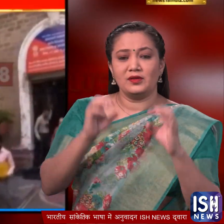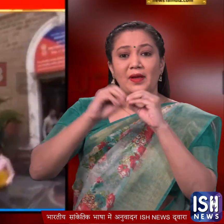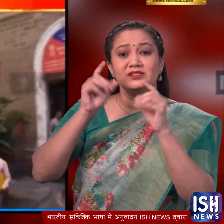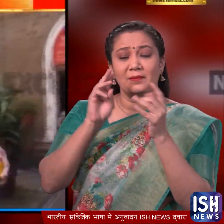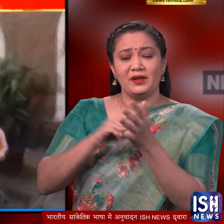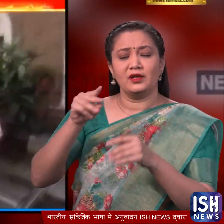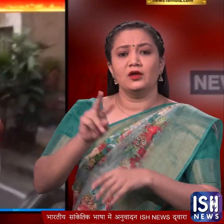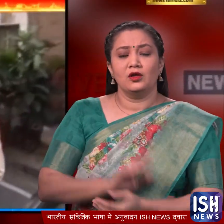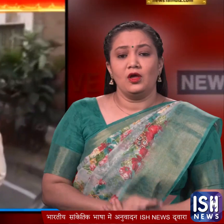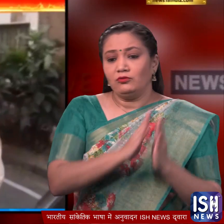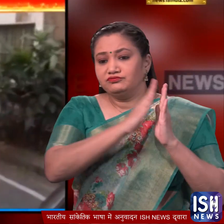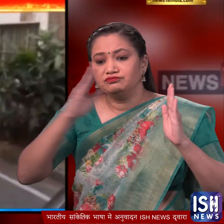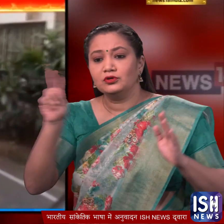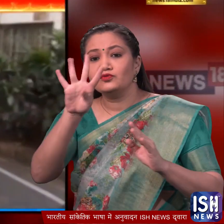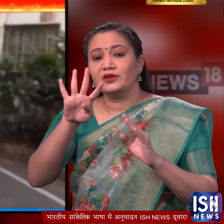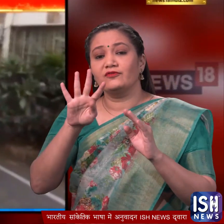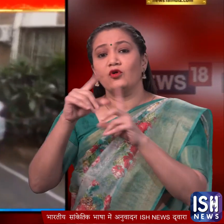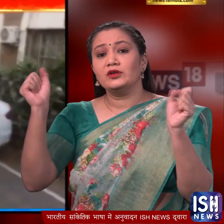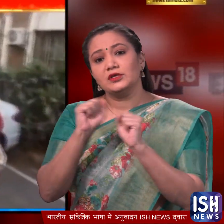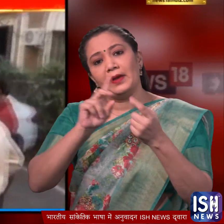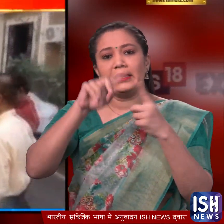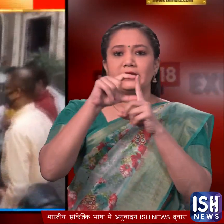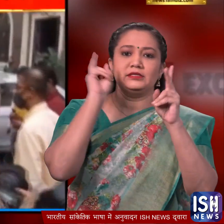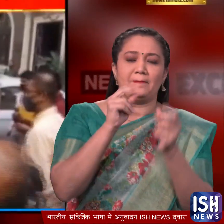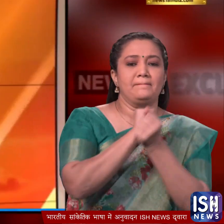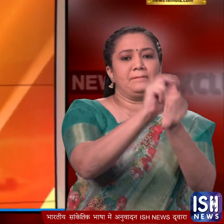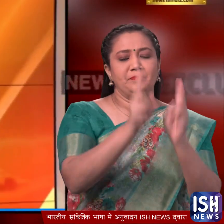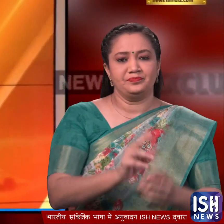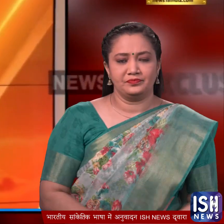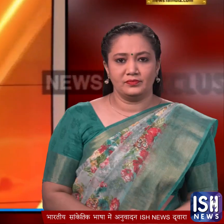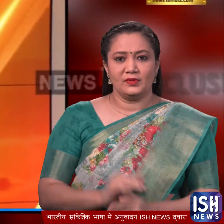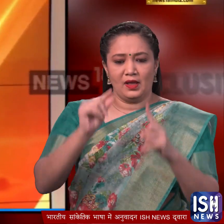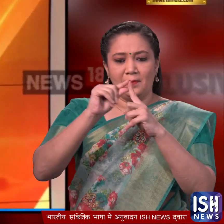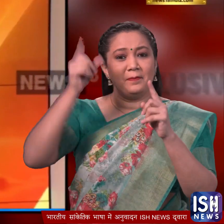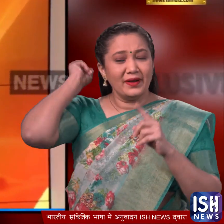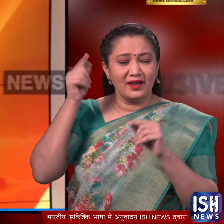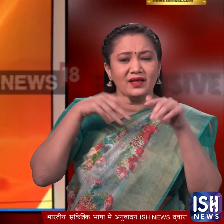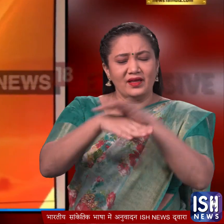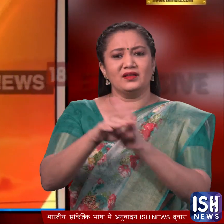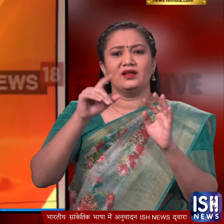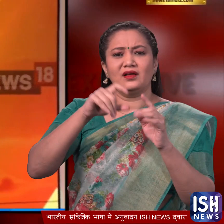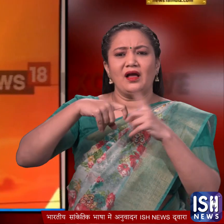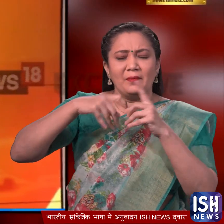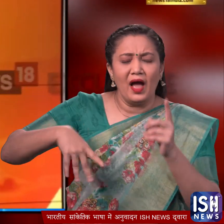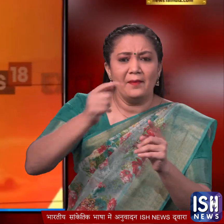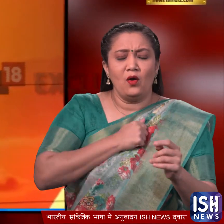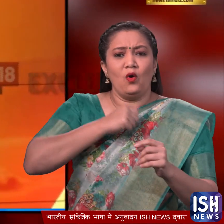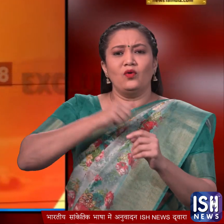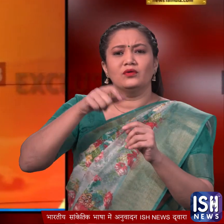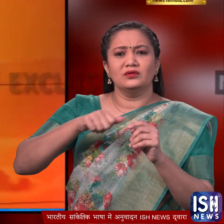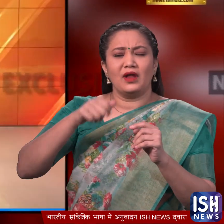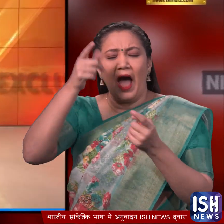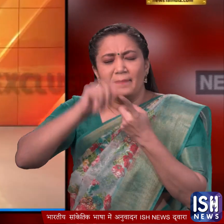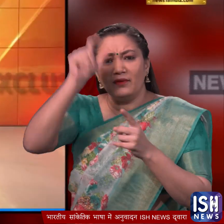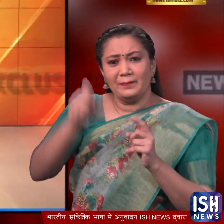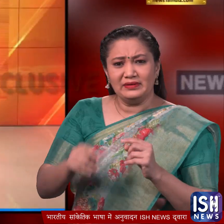बादशाह मलिक को 24 दिसंबर तक के लिए ईडी की हिरासत में भेज दिया। पटना के कंकड़बाग में अपने साथी की मौत पर गुस्साए